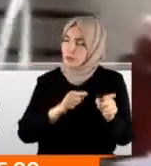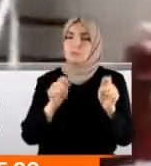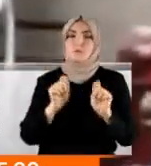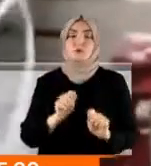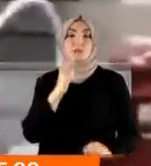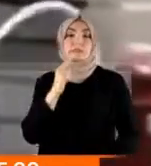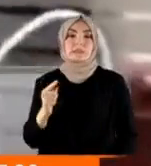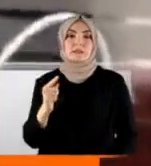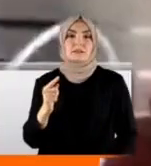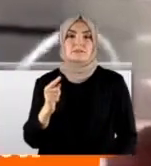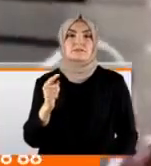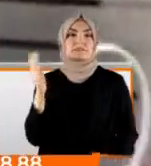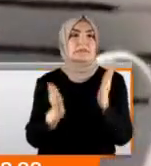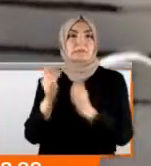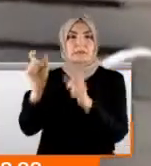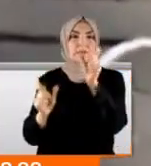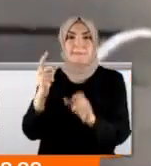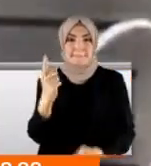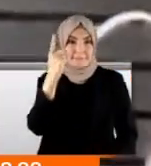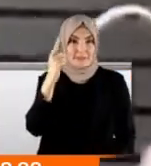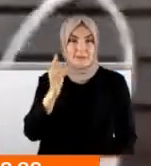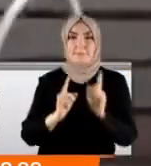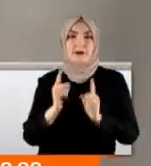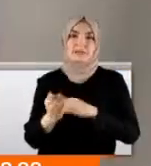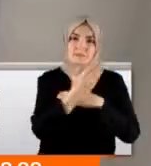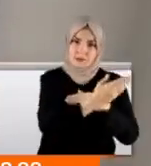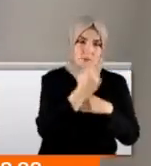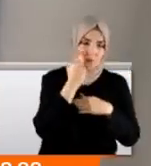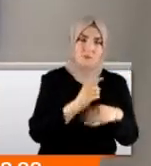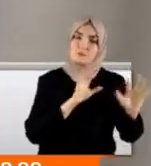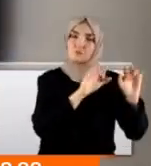Şehir magandalarından biri çıkarıldığı mahkemede tutuklandı.